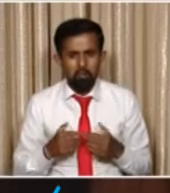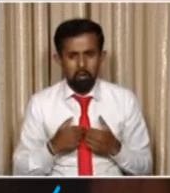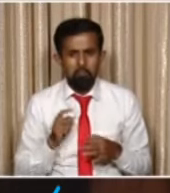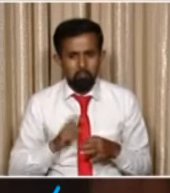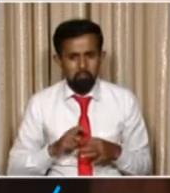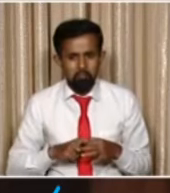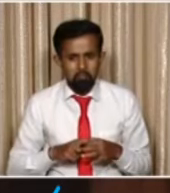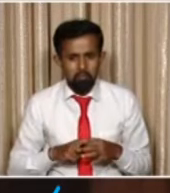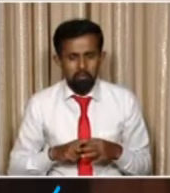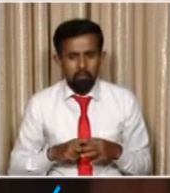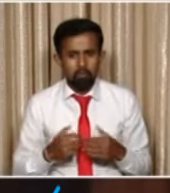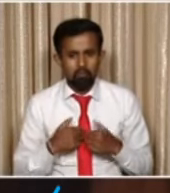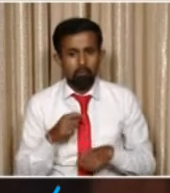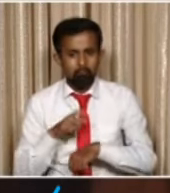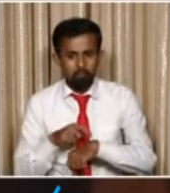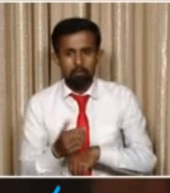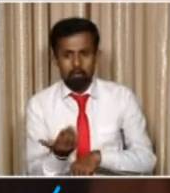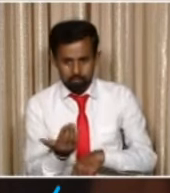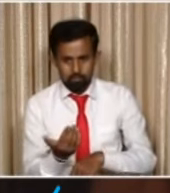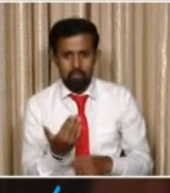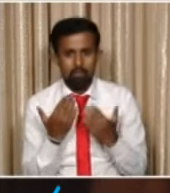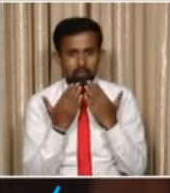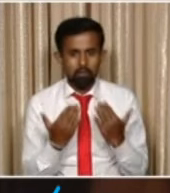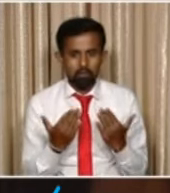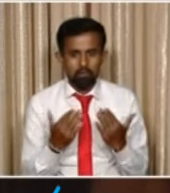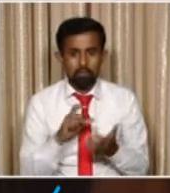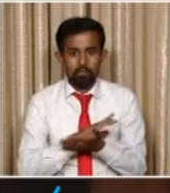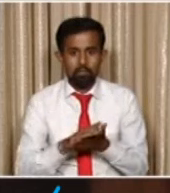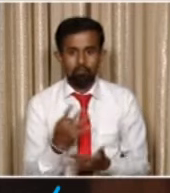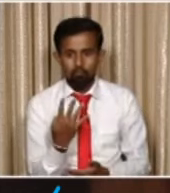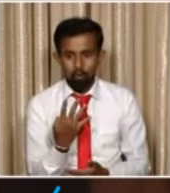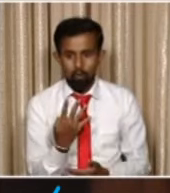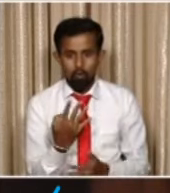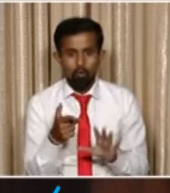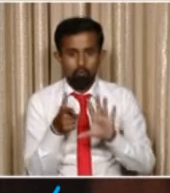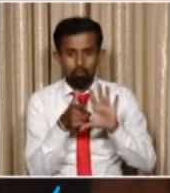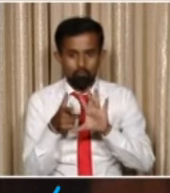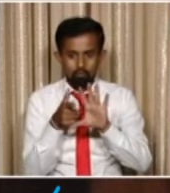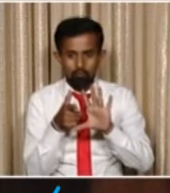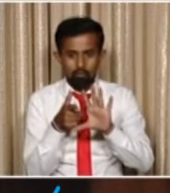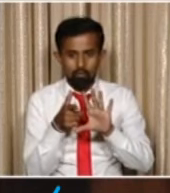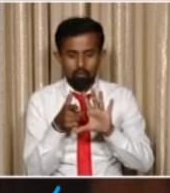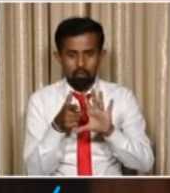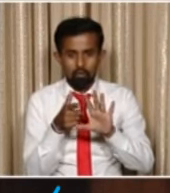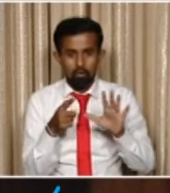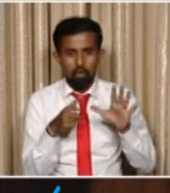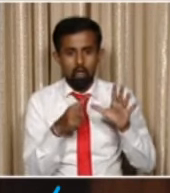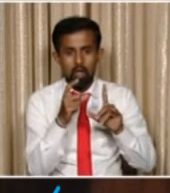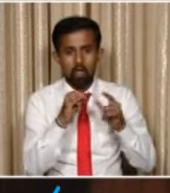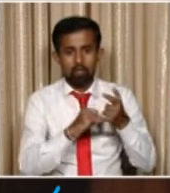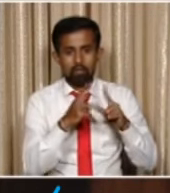உண்மையிலேயே சணல் போ காணல்வியிலே என்னுடைய செயலாளராக சென்ற அசாத் மௌலானா அவர்கள் தஞ்சம் கோருவதற்காக